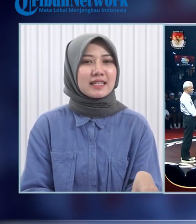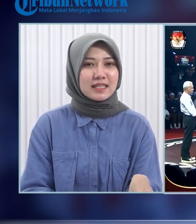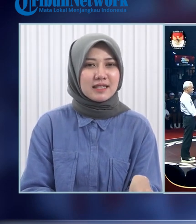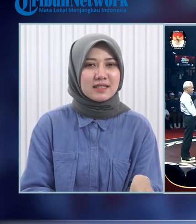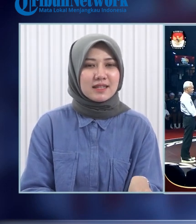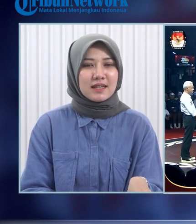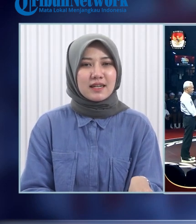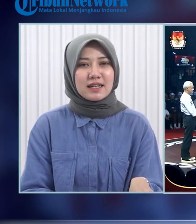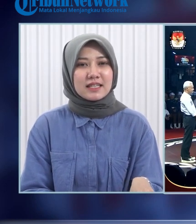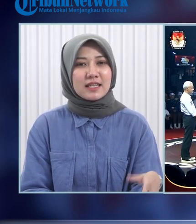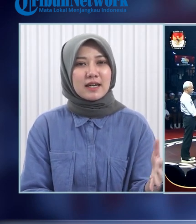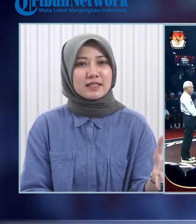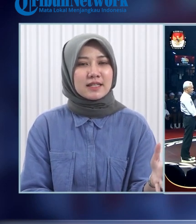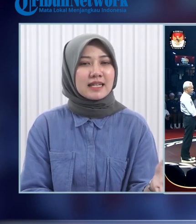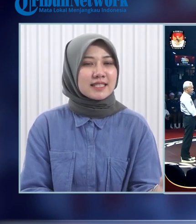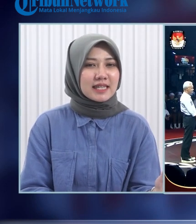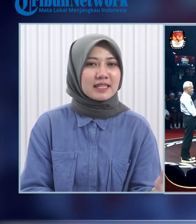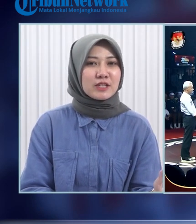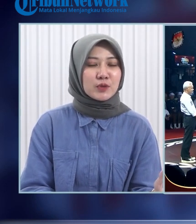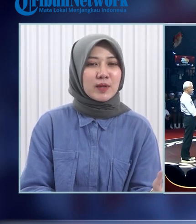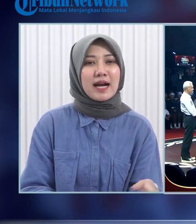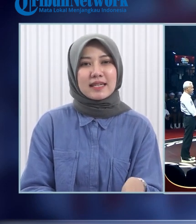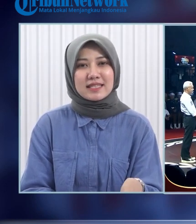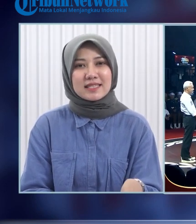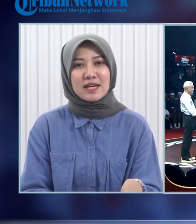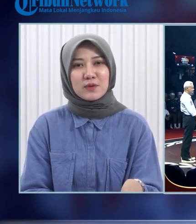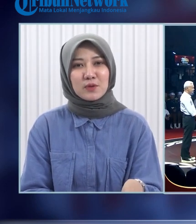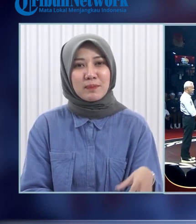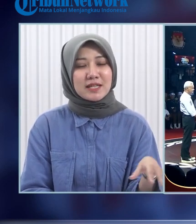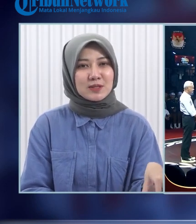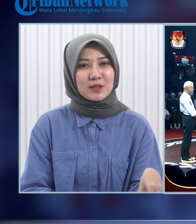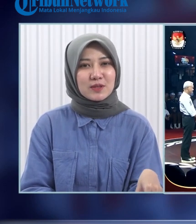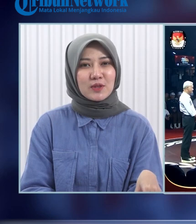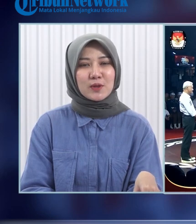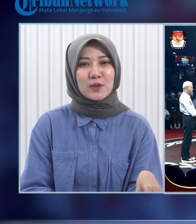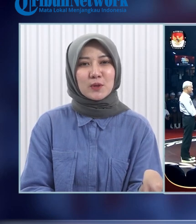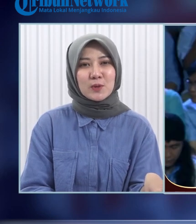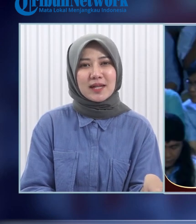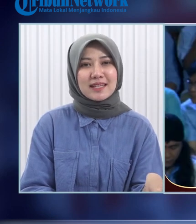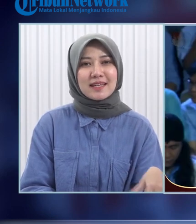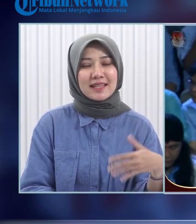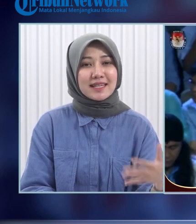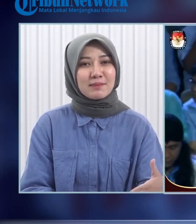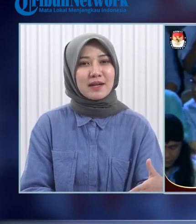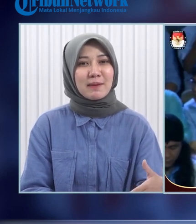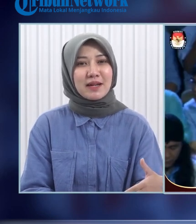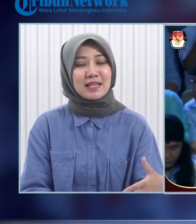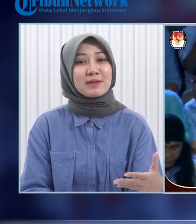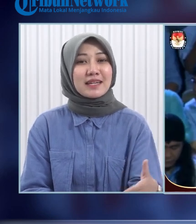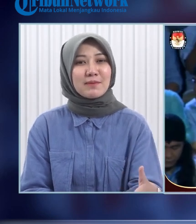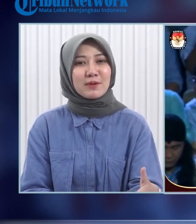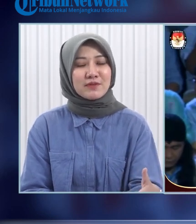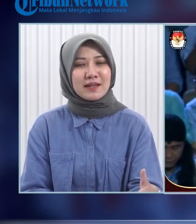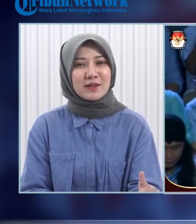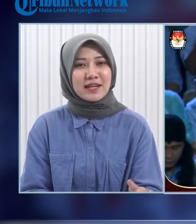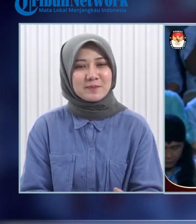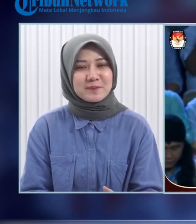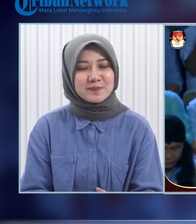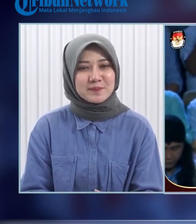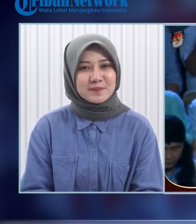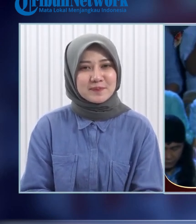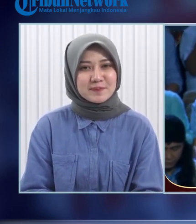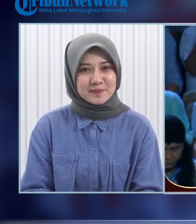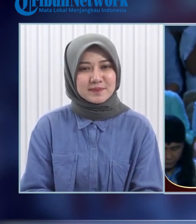perdana ini di Ganjar dan juga Anies, dan untuk paslon nomor urut 2 nanti kita lihat bagaimana Gibran nih, Prof, yang gitu